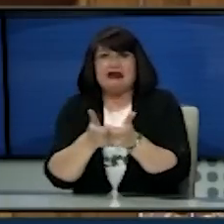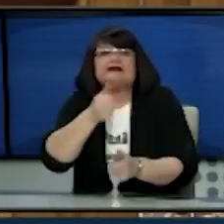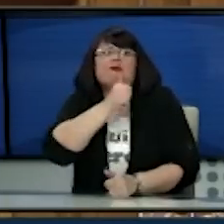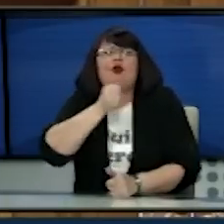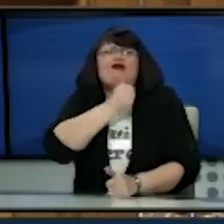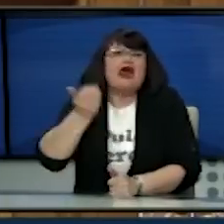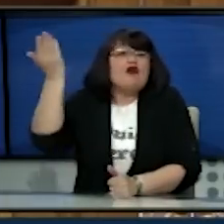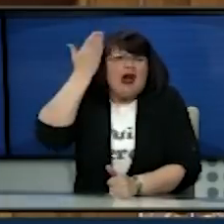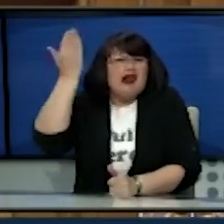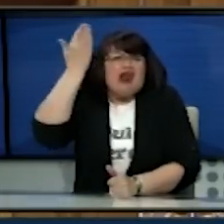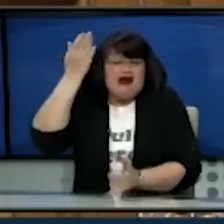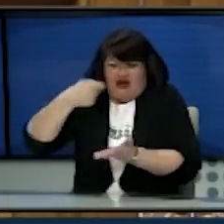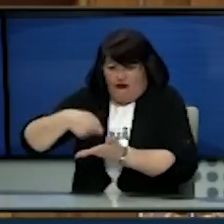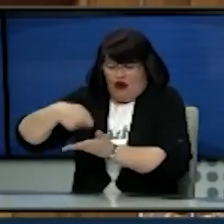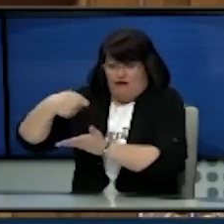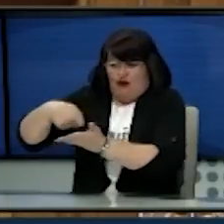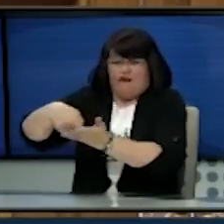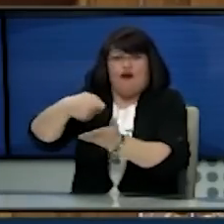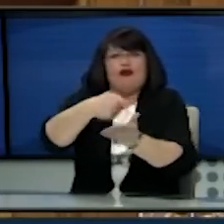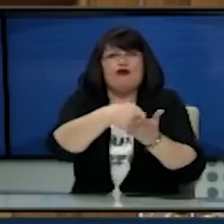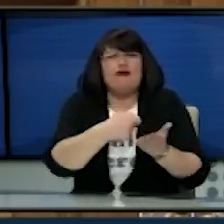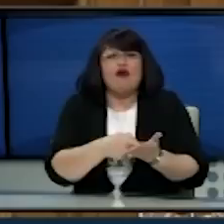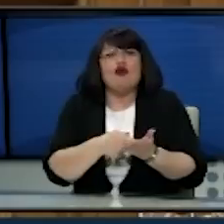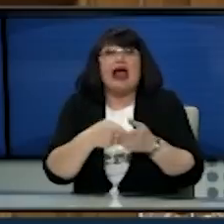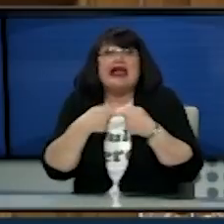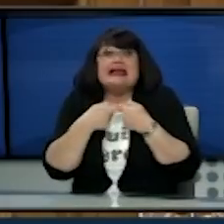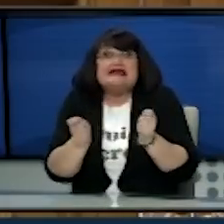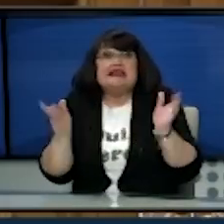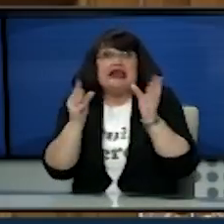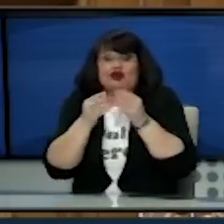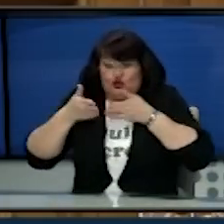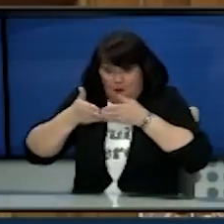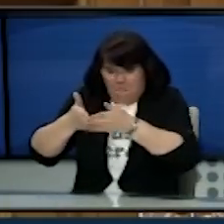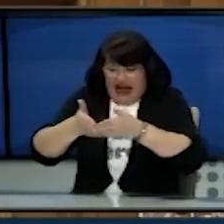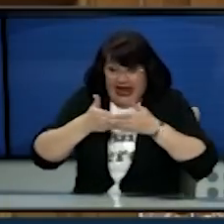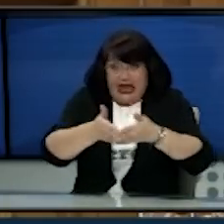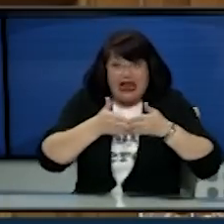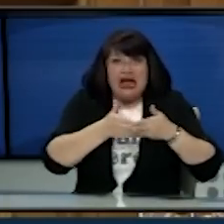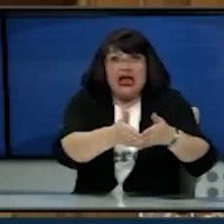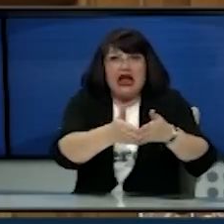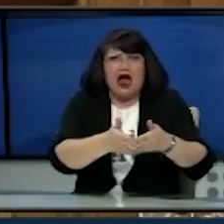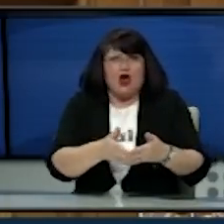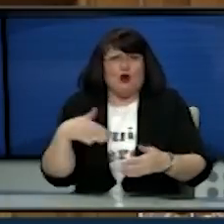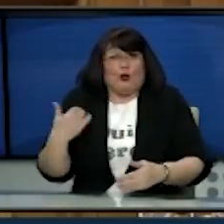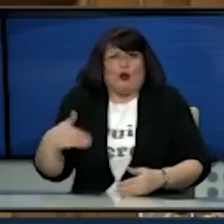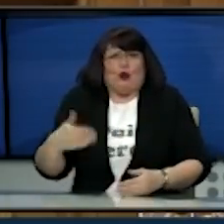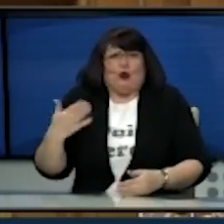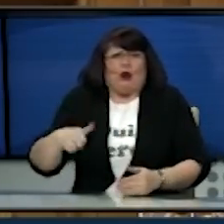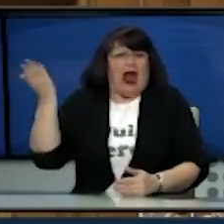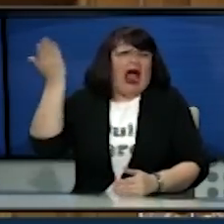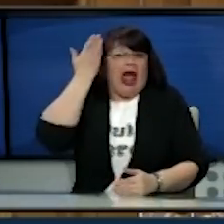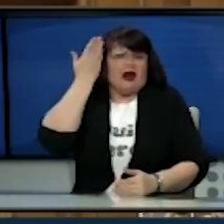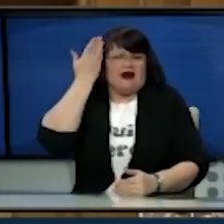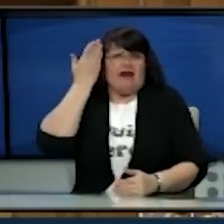την ακρίβεια και τους φόρους, την ώρα που τα ακτοπλοϊκά εισιτήρια έχουν γίνει απλησίαστα και οι